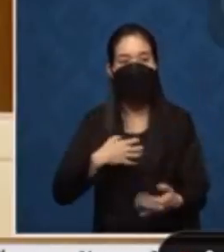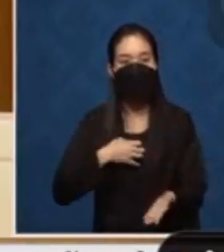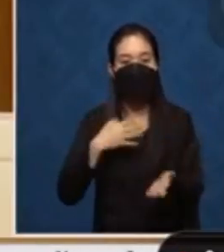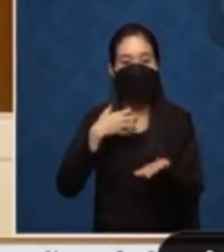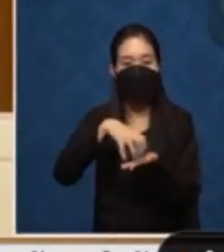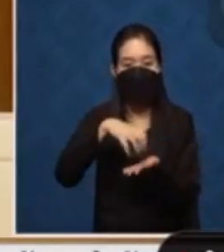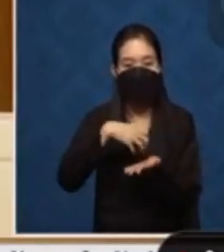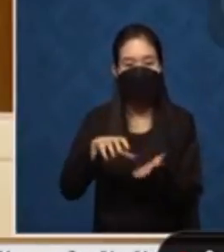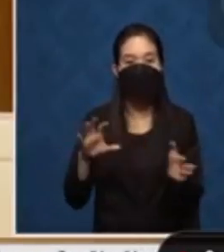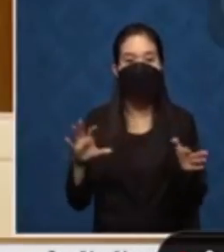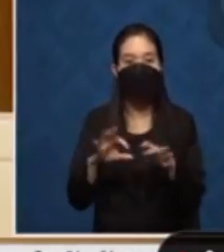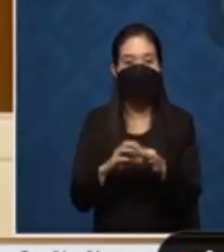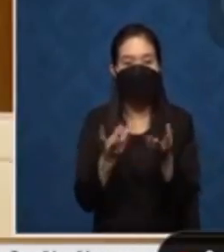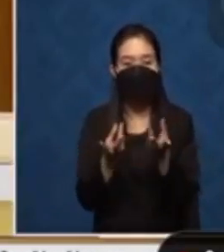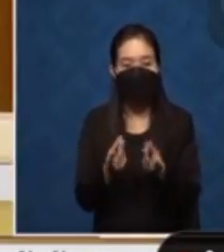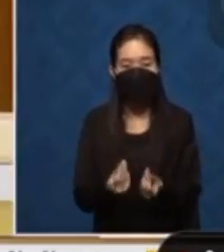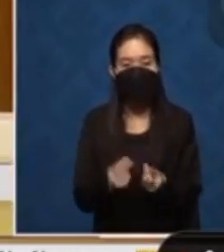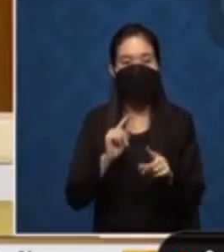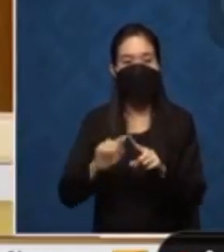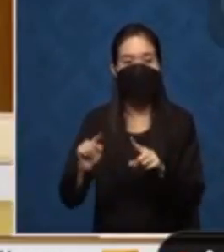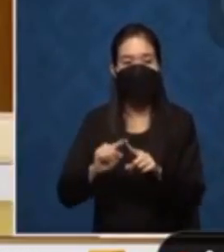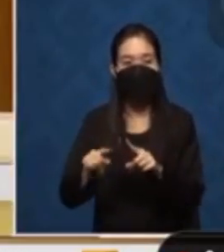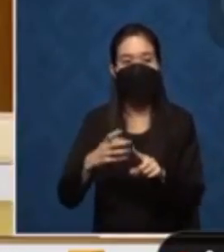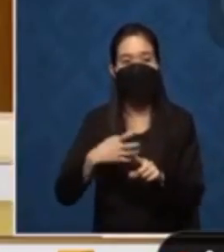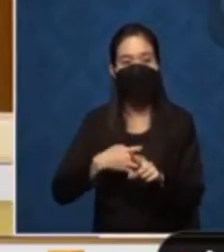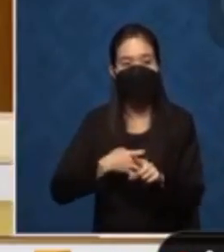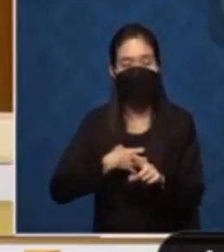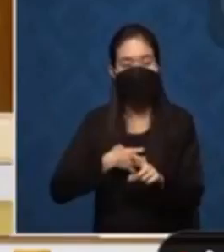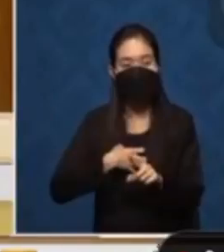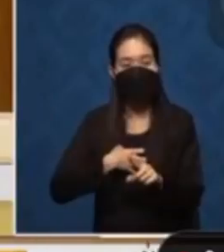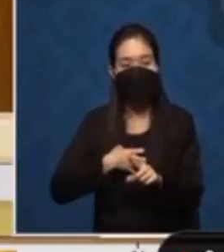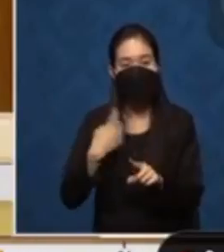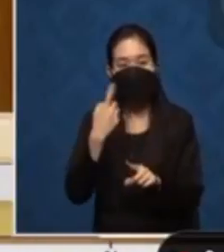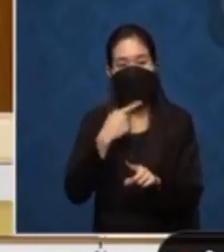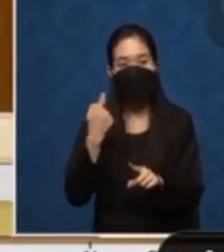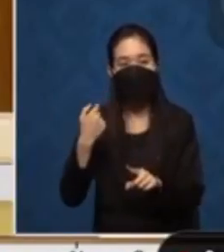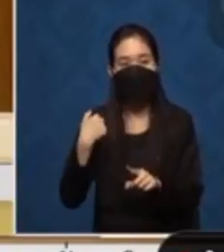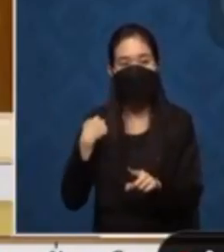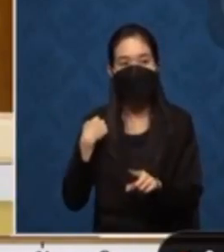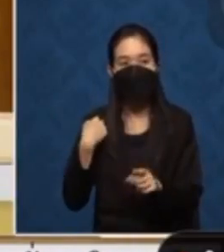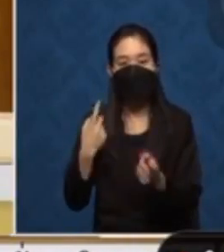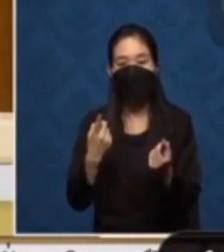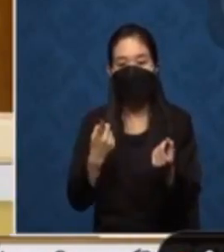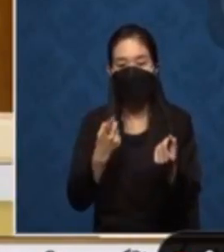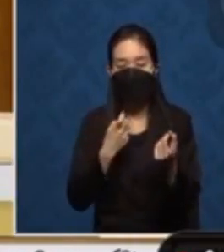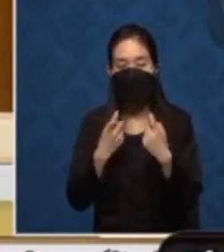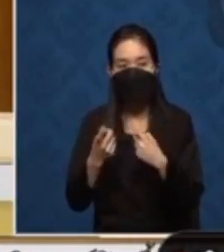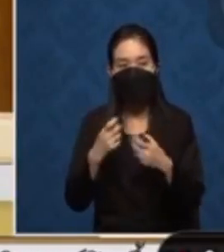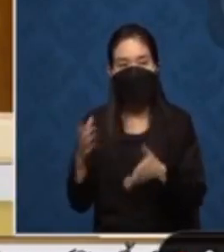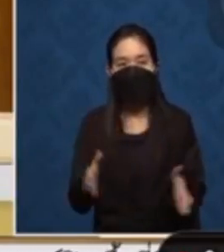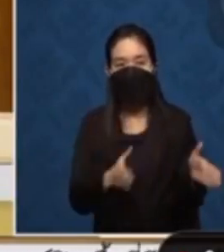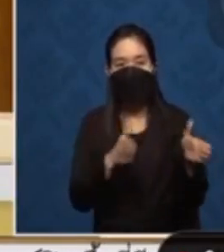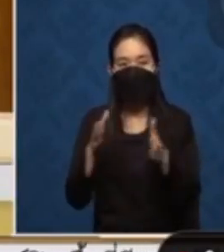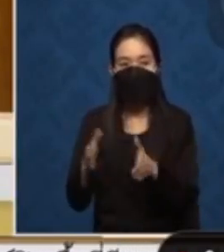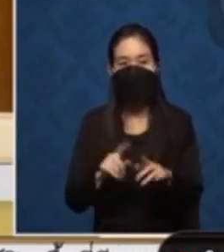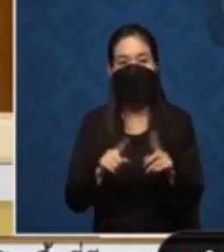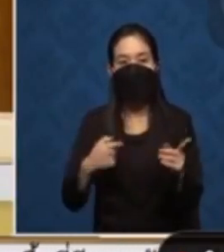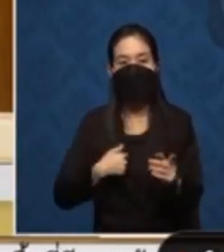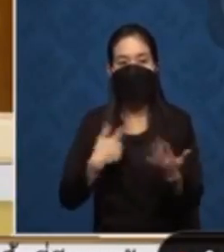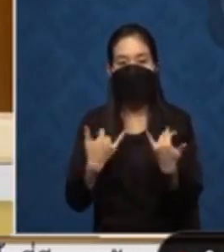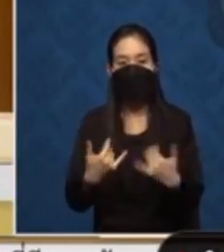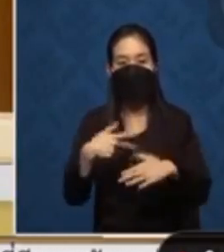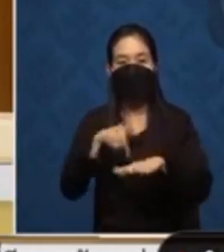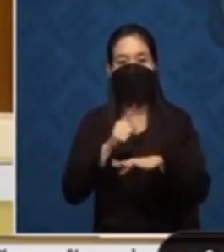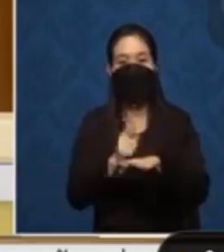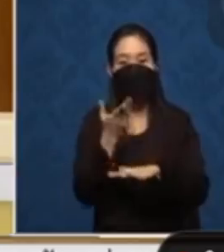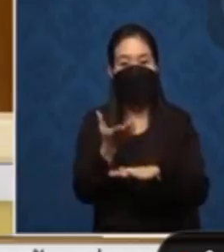นรายลเอียดในส่วทเกี่ยวของกัการนำถหารเข้ามาสู่กระบวนการยดิธรรมแต่เมอทานประทานขอให้รบรฐแลผมก็ม